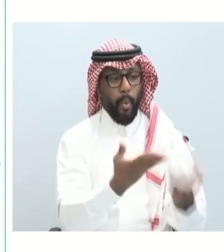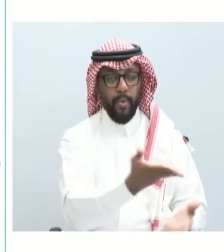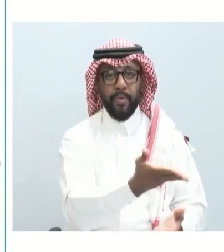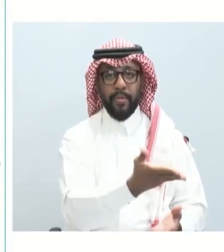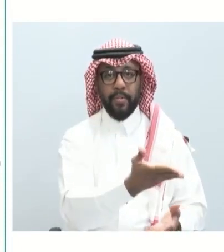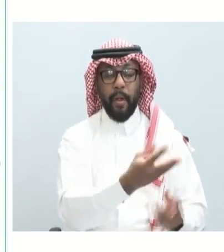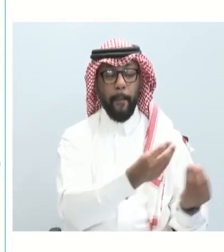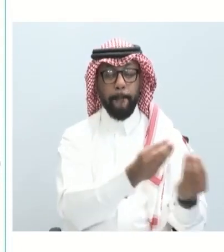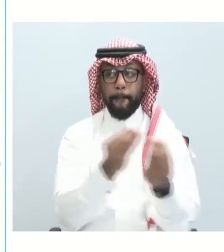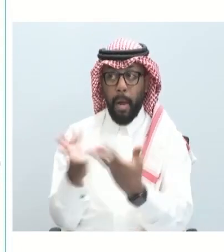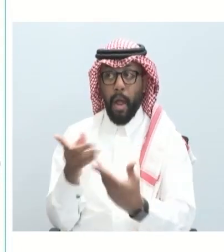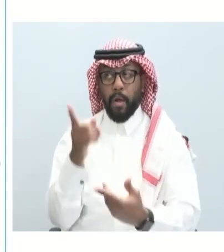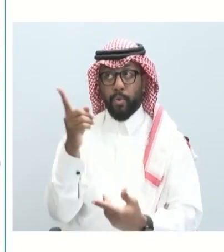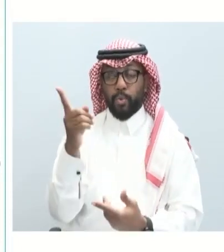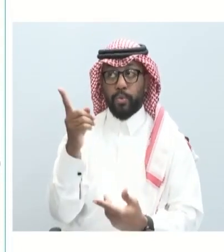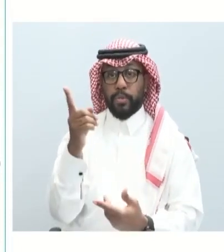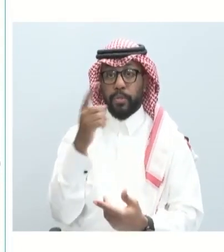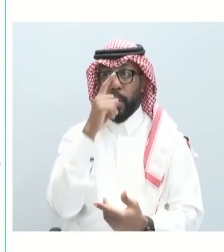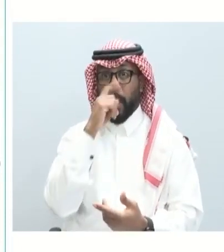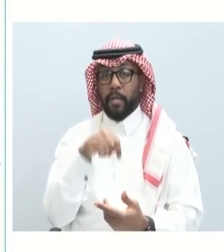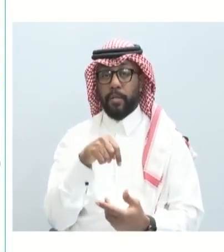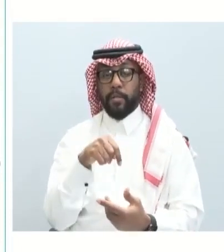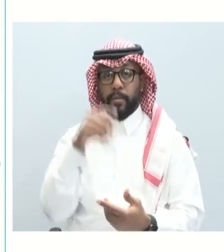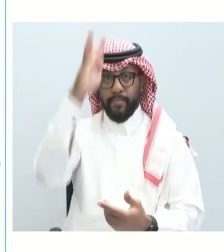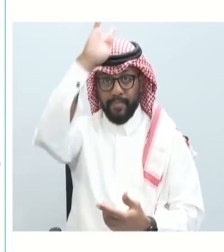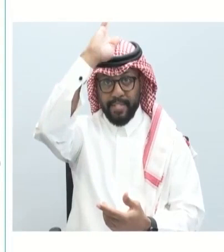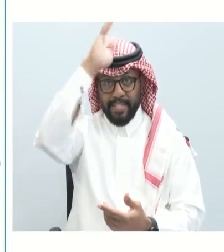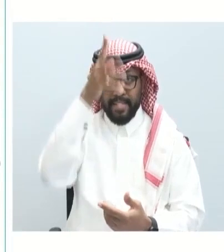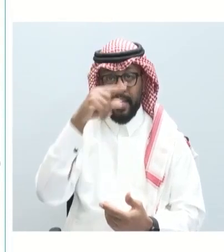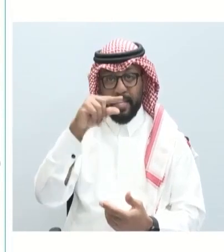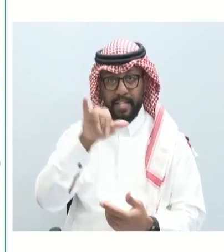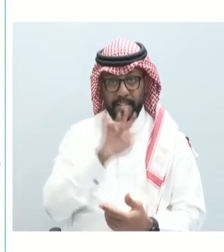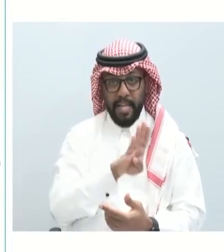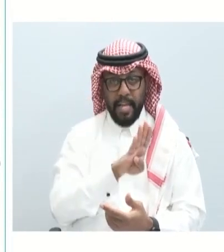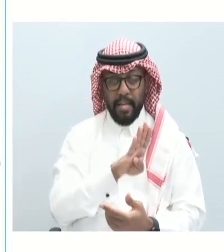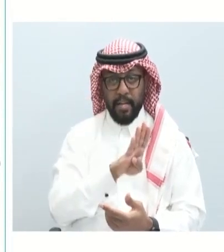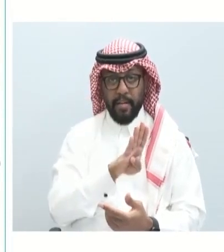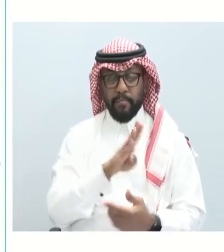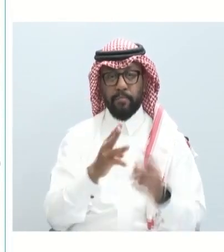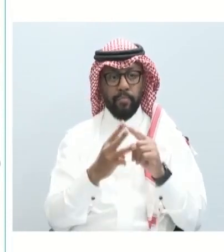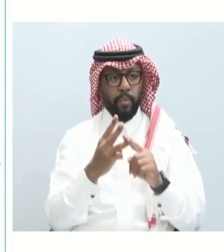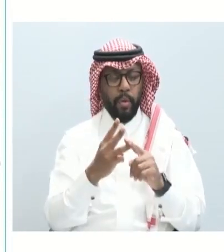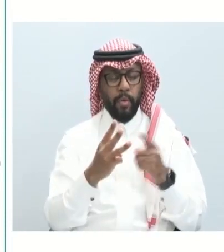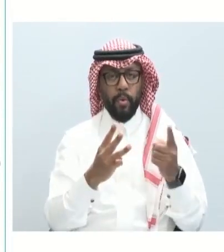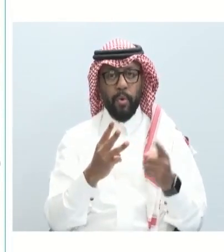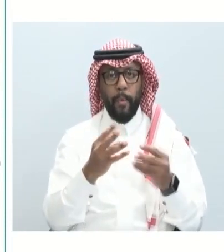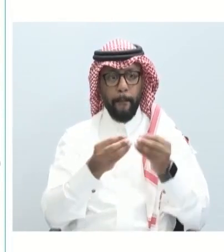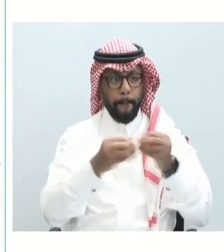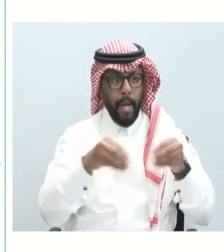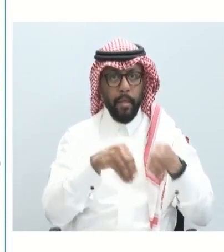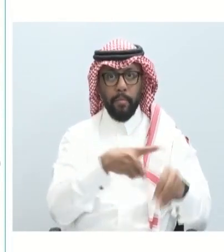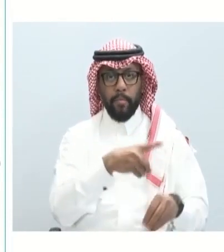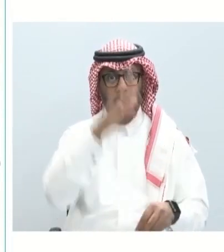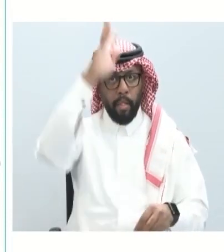البائع عليك ان تتوقع ان تحصل منه على ثلاث بيضات كل يوم